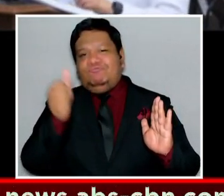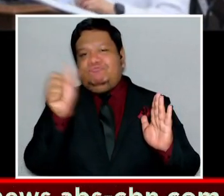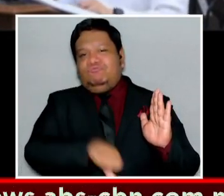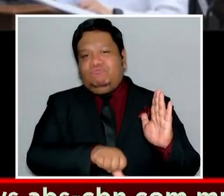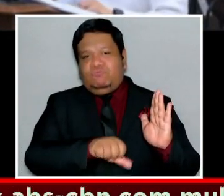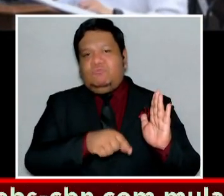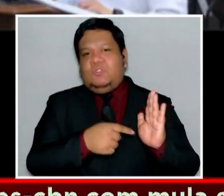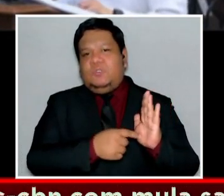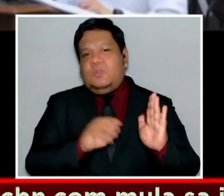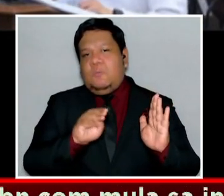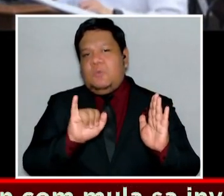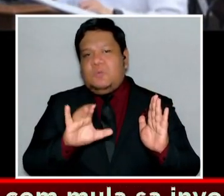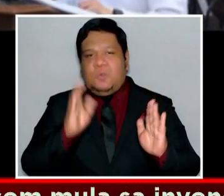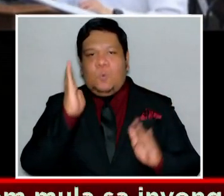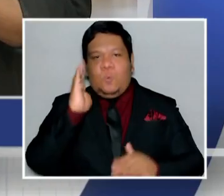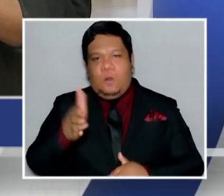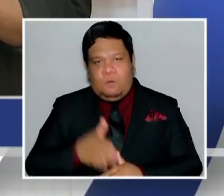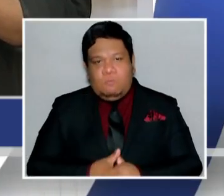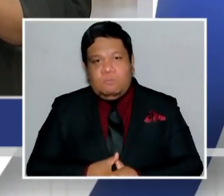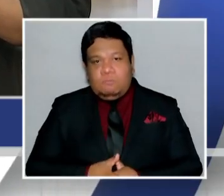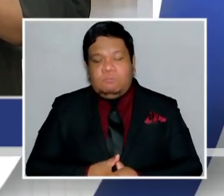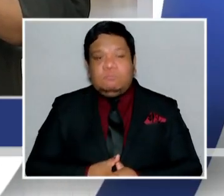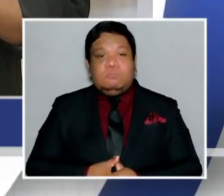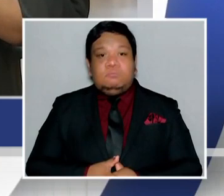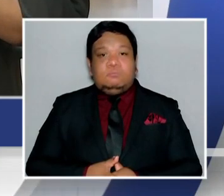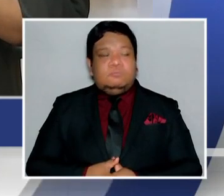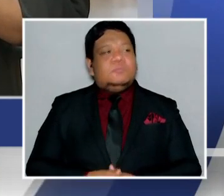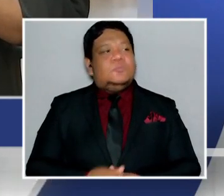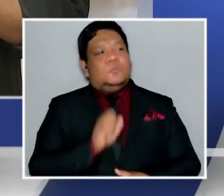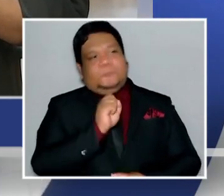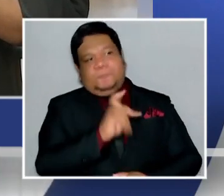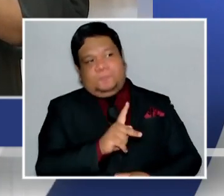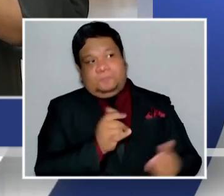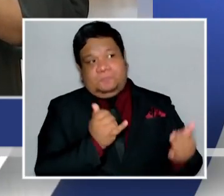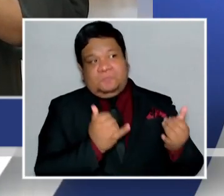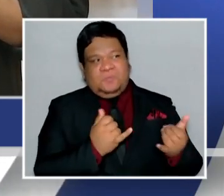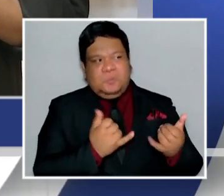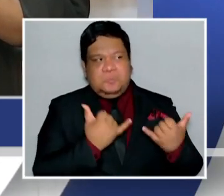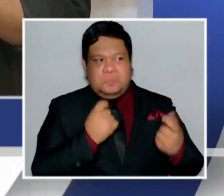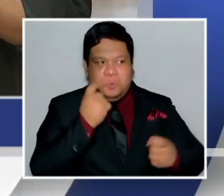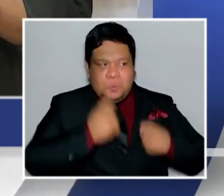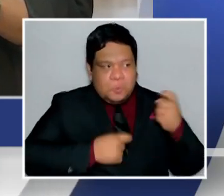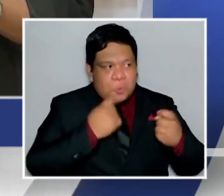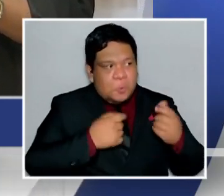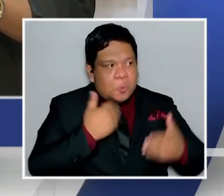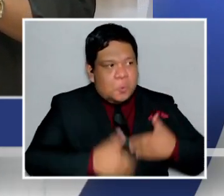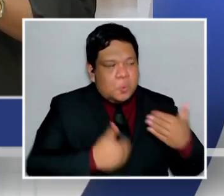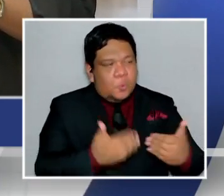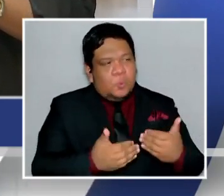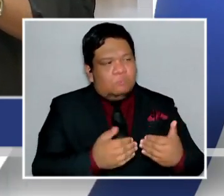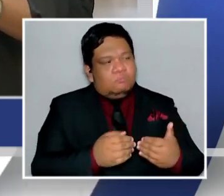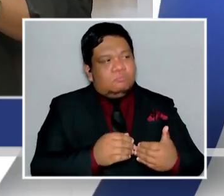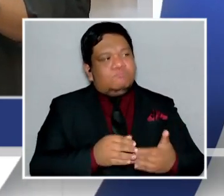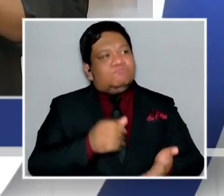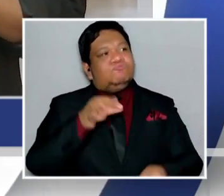sa MIF bill. Karen. At ngayong alam natin na minamadali na ito, kailan ang inaasahang botohan?